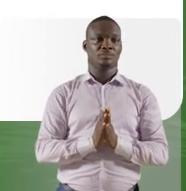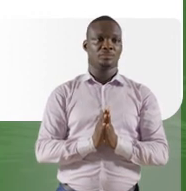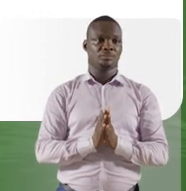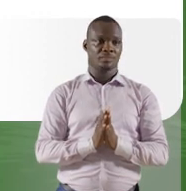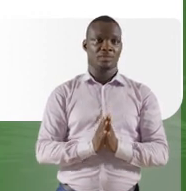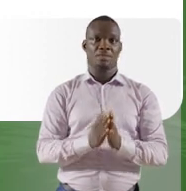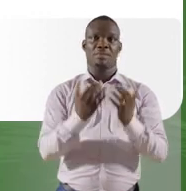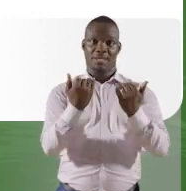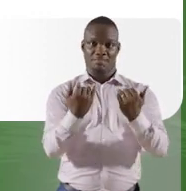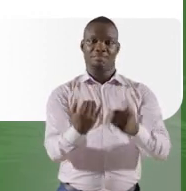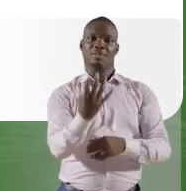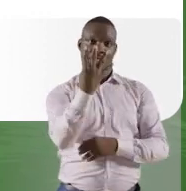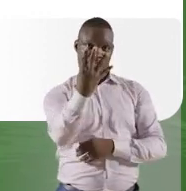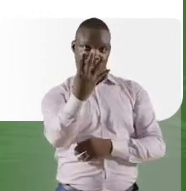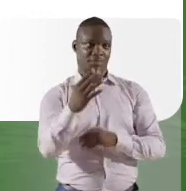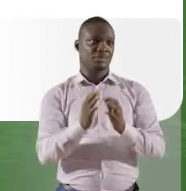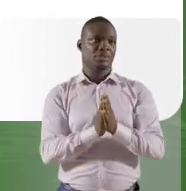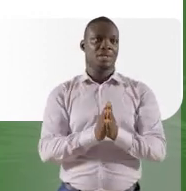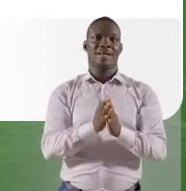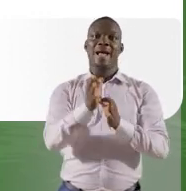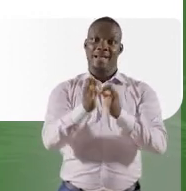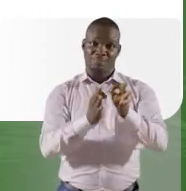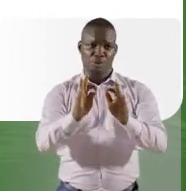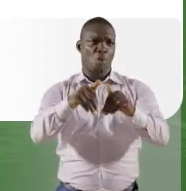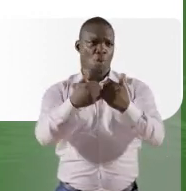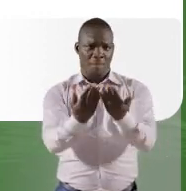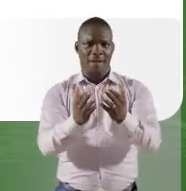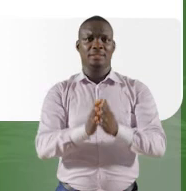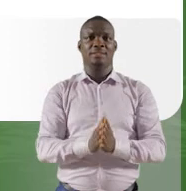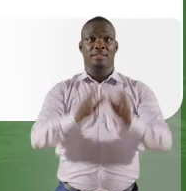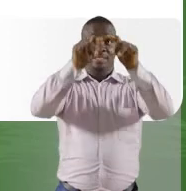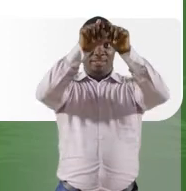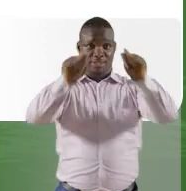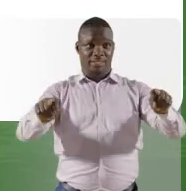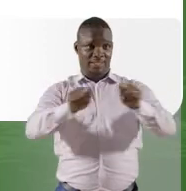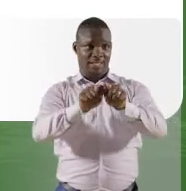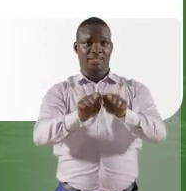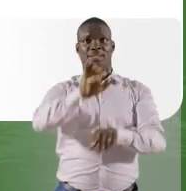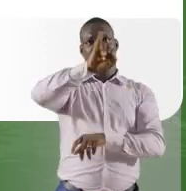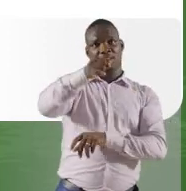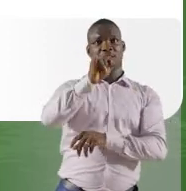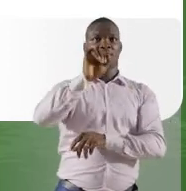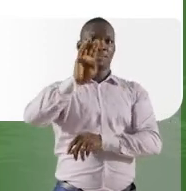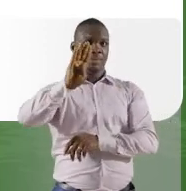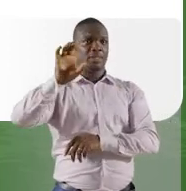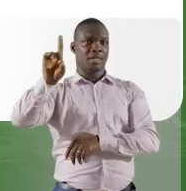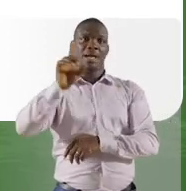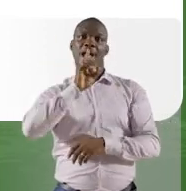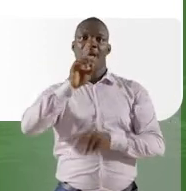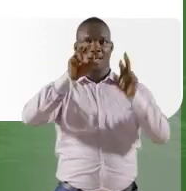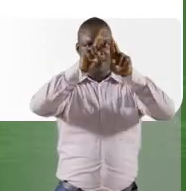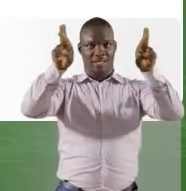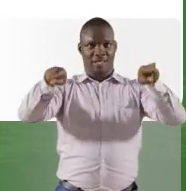La quatrième question justifie que le triangle JBD est rectangulaire en